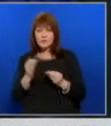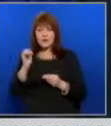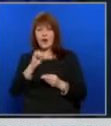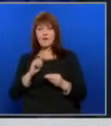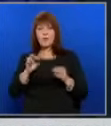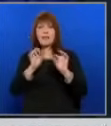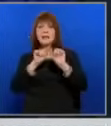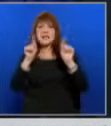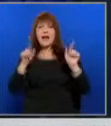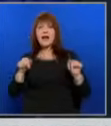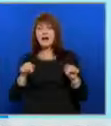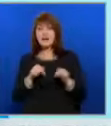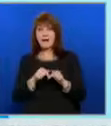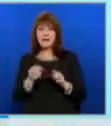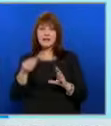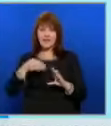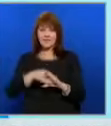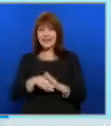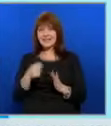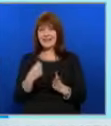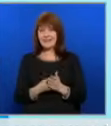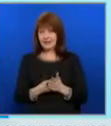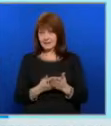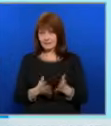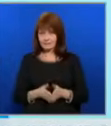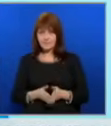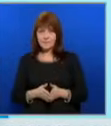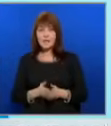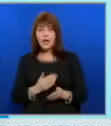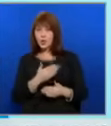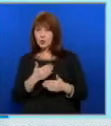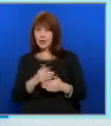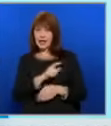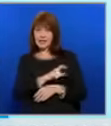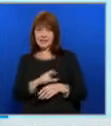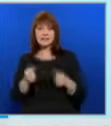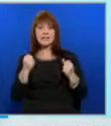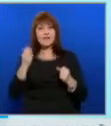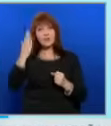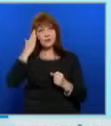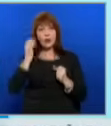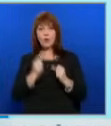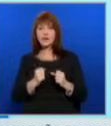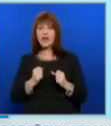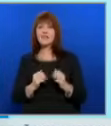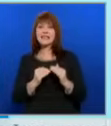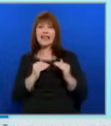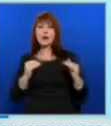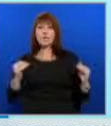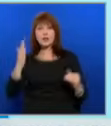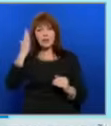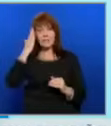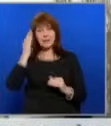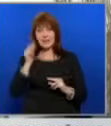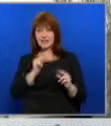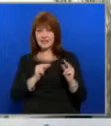да влезе това решение за таксата. И към другите теми от деня. До края на седмицата Здравното министерство очаква становището на